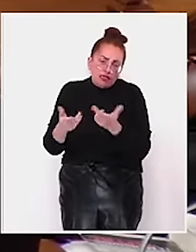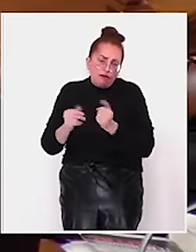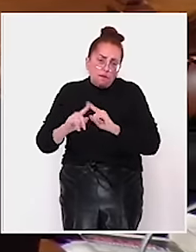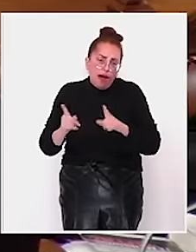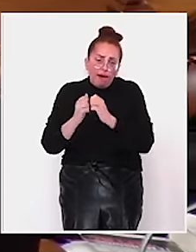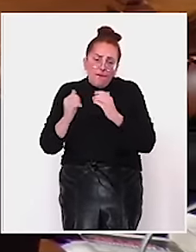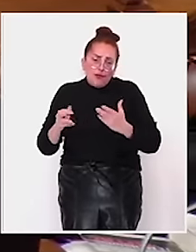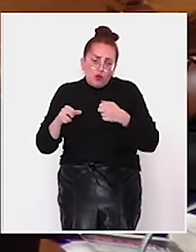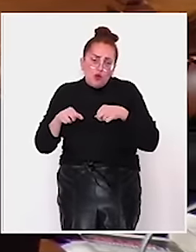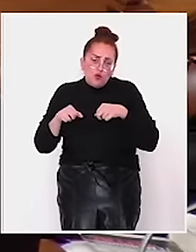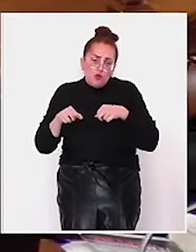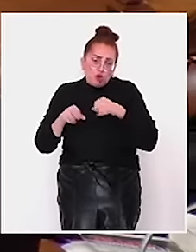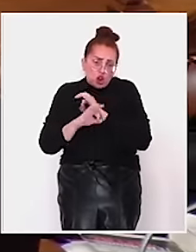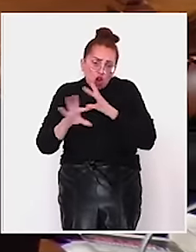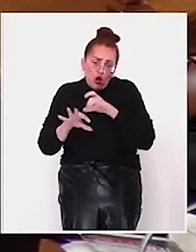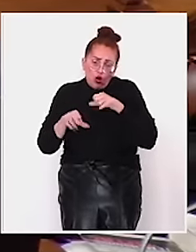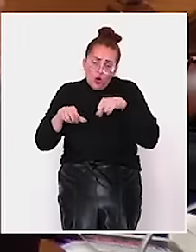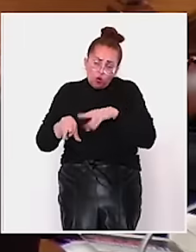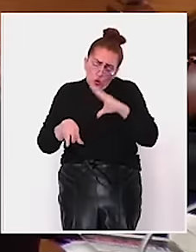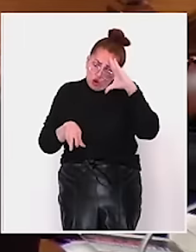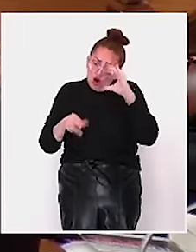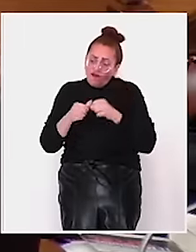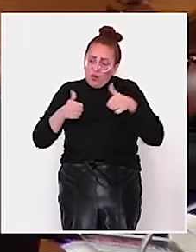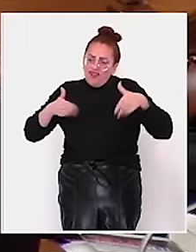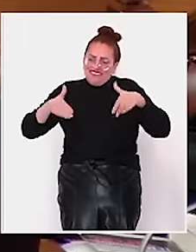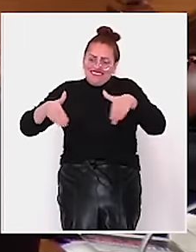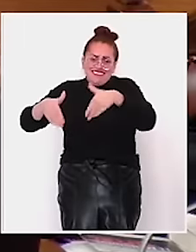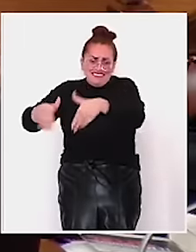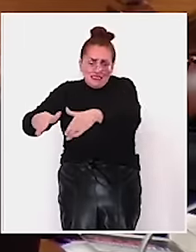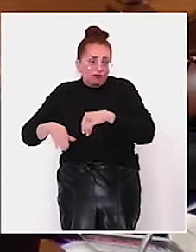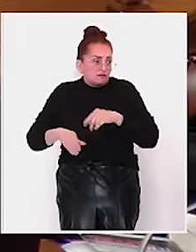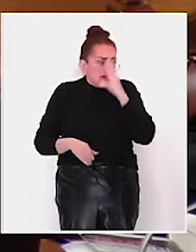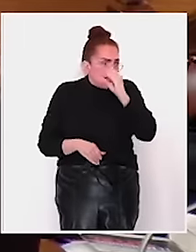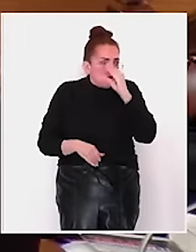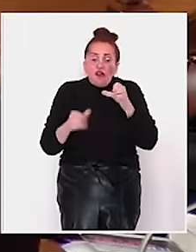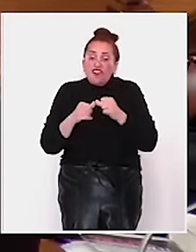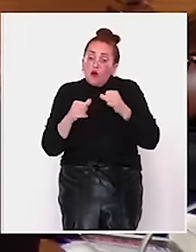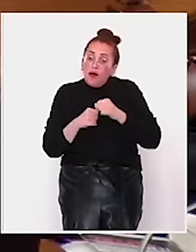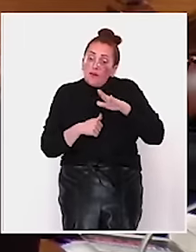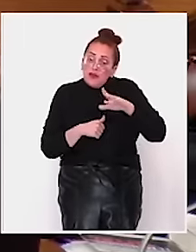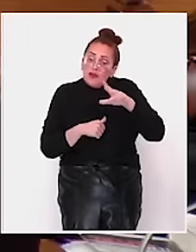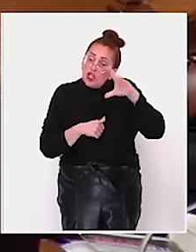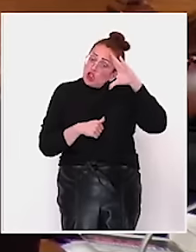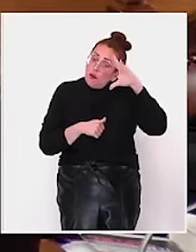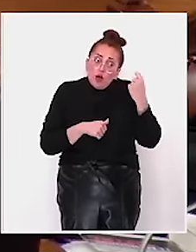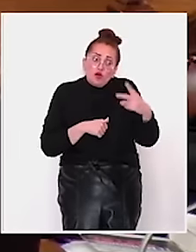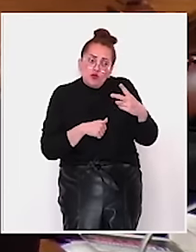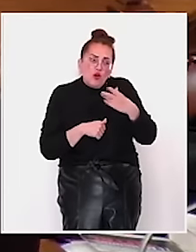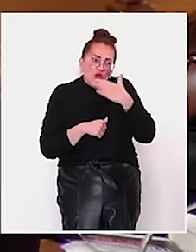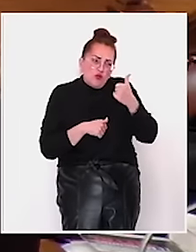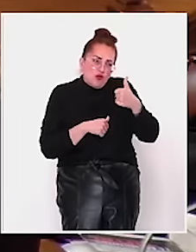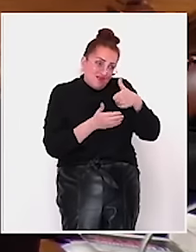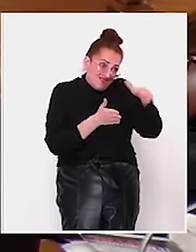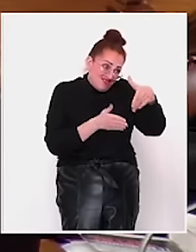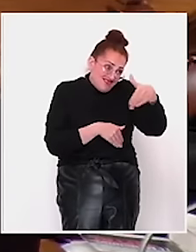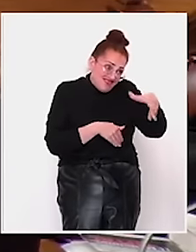fixe qui sont expulsés, écartés, éparpillés dans les régions. Il y a des jeunes étudiants, on leur demande de partir de leur logement. Il y a des contestations